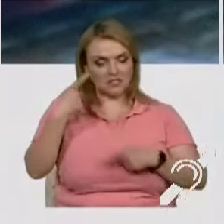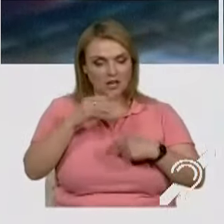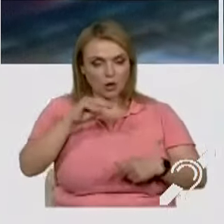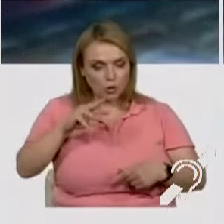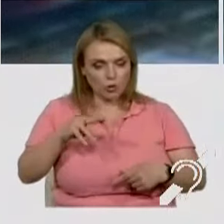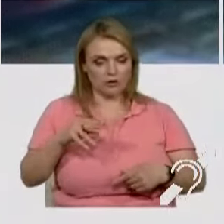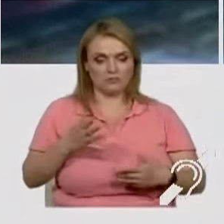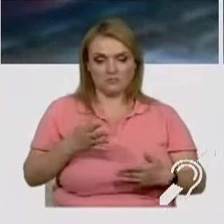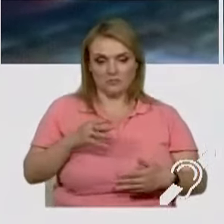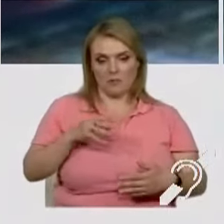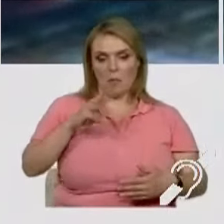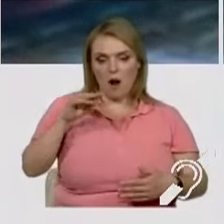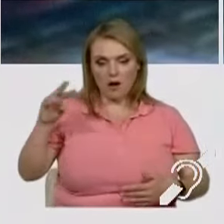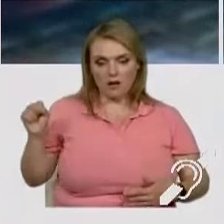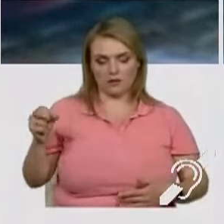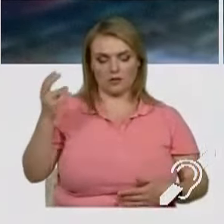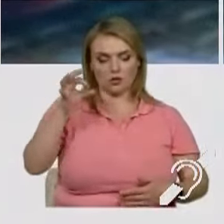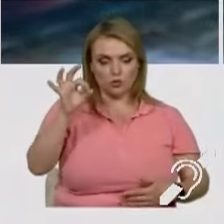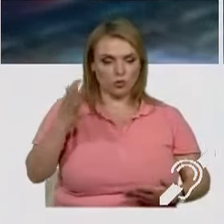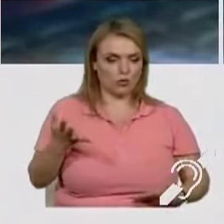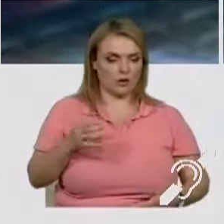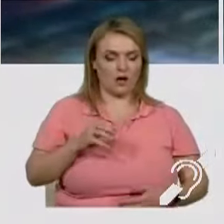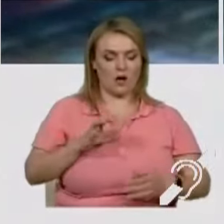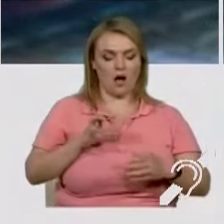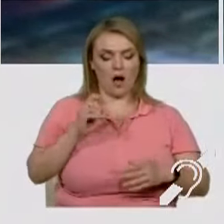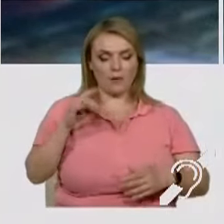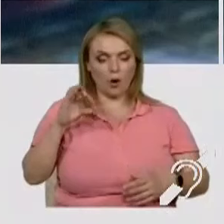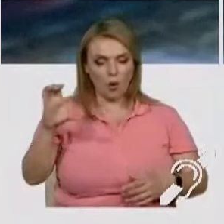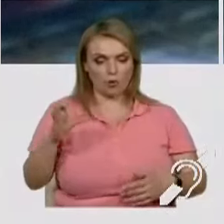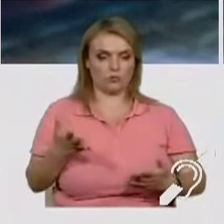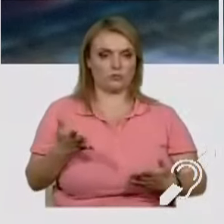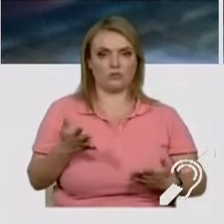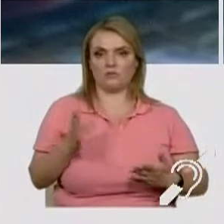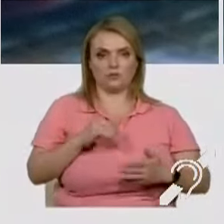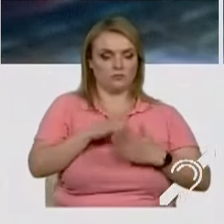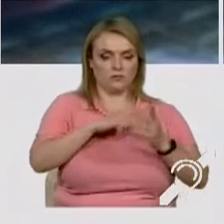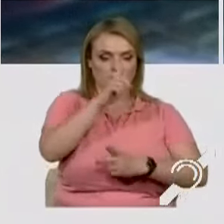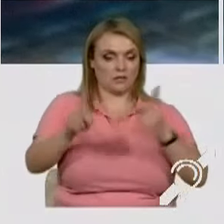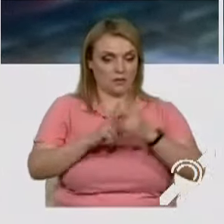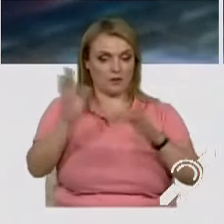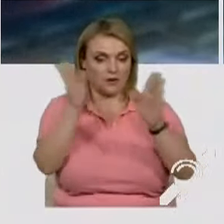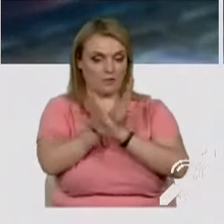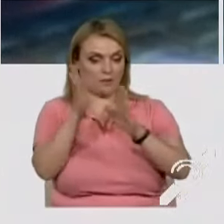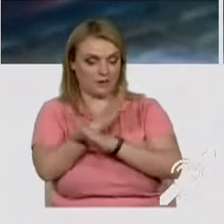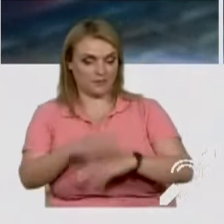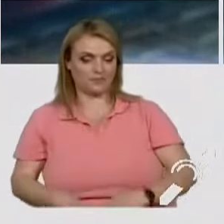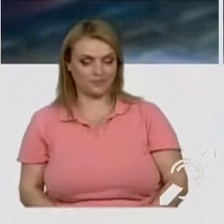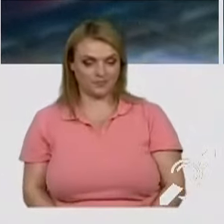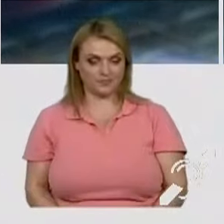care sunt din belșug în acest an. Experții spun că este o consecință a schimbărilor climatice și că în acest